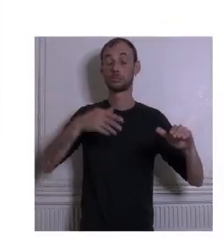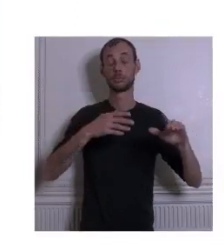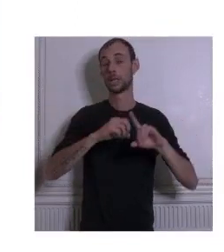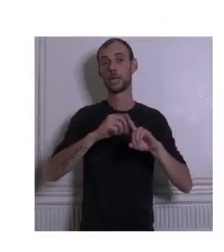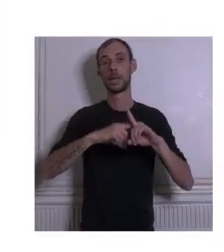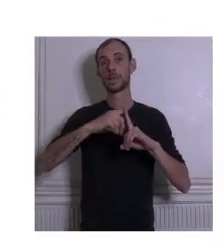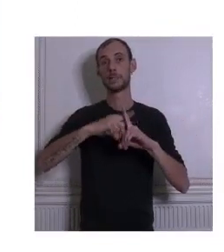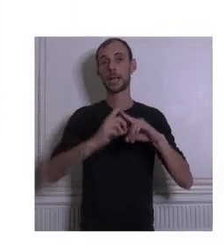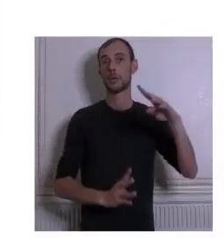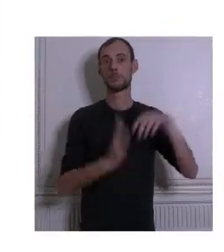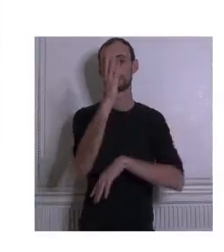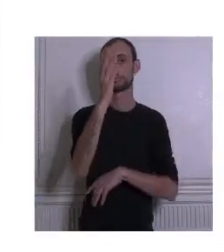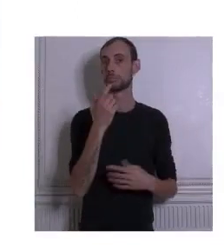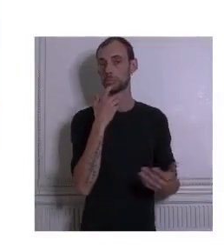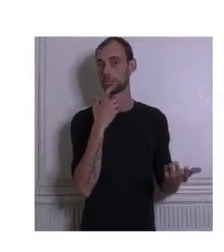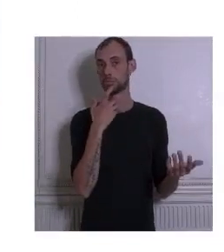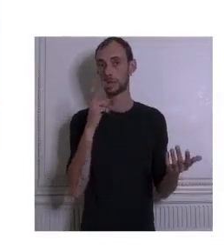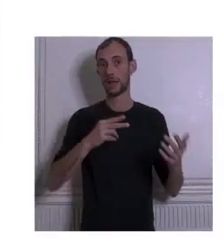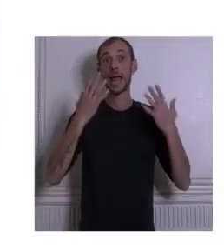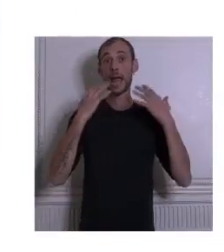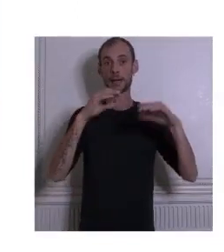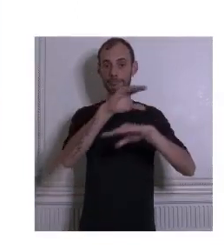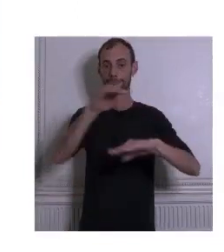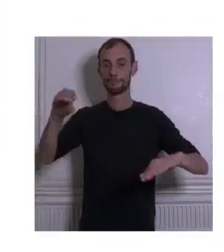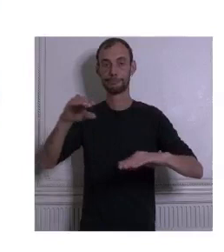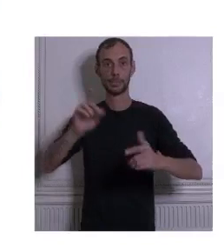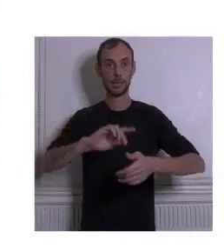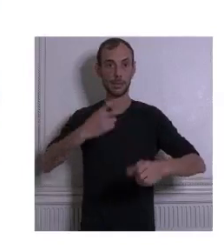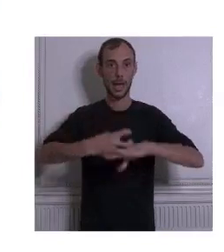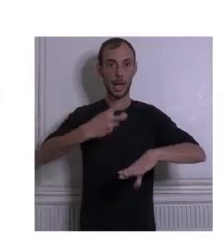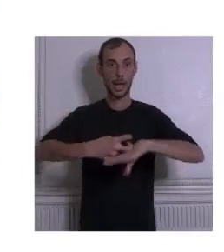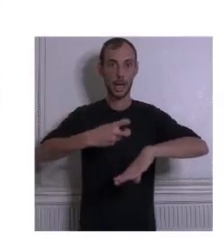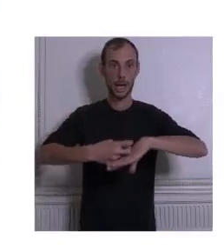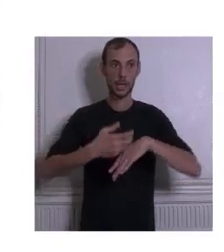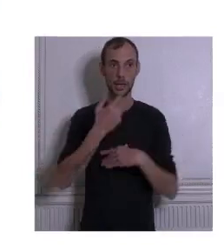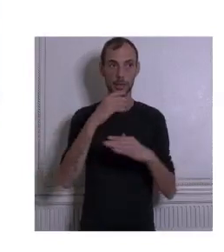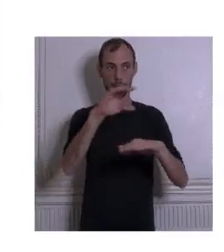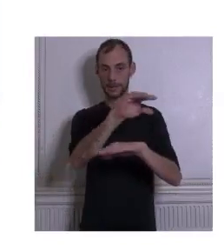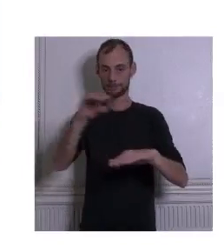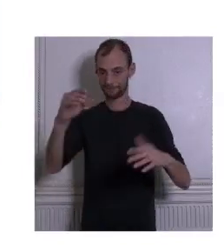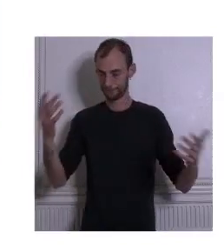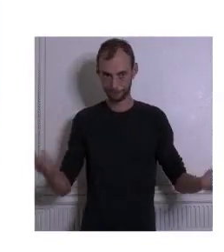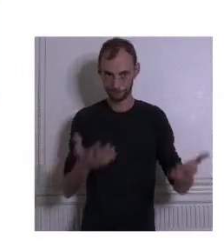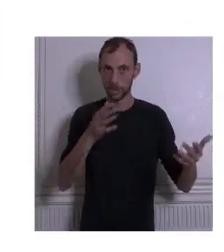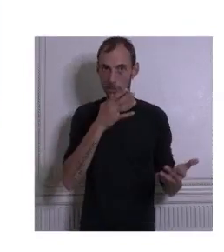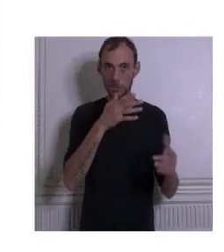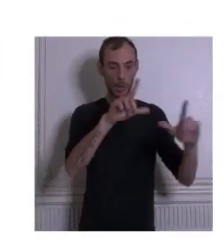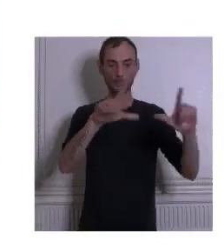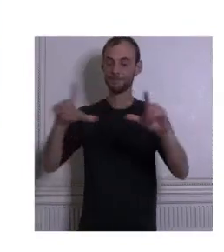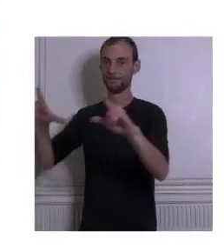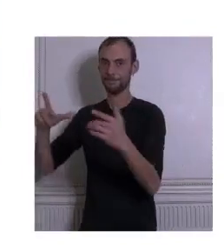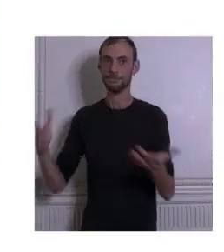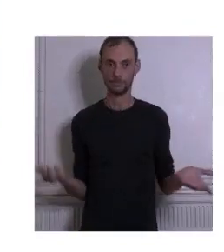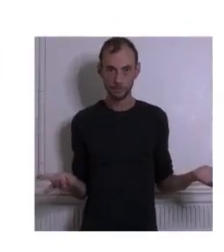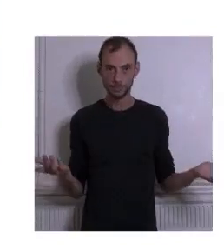majorité métropolitaine qui détient le record absolu du groupe de travail et du nombre de commissions préalables à tout cela. Donc c'est